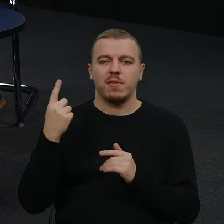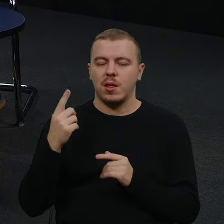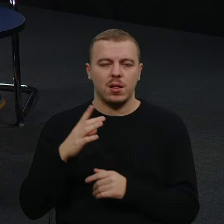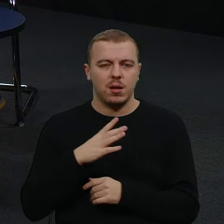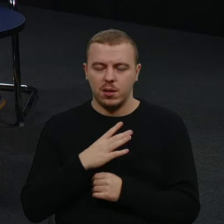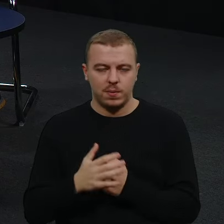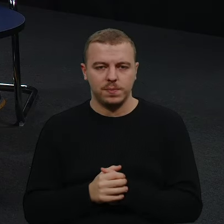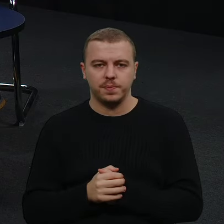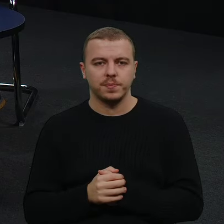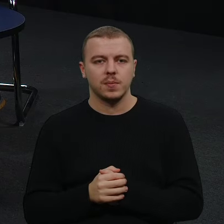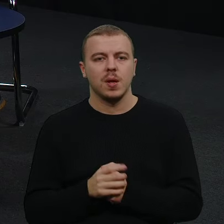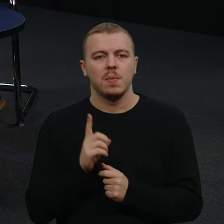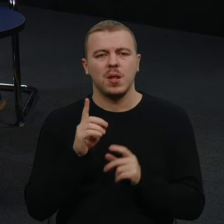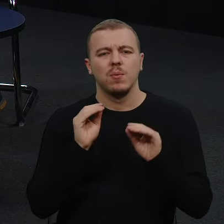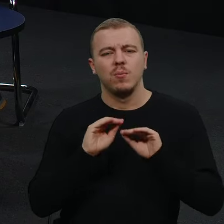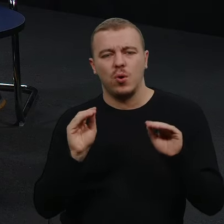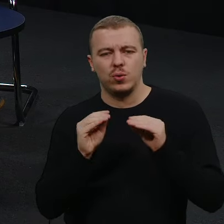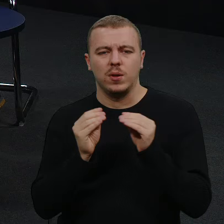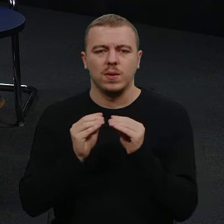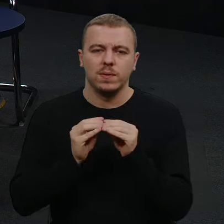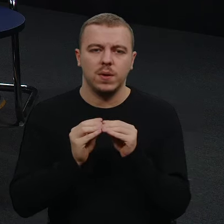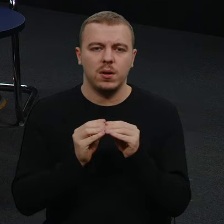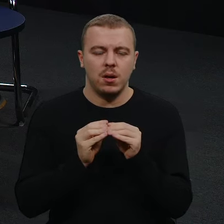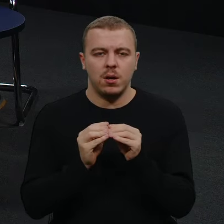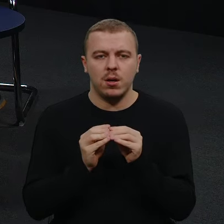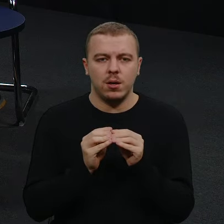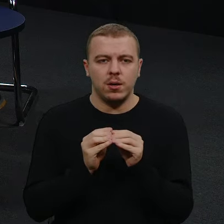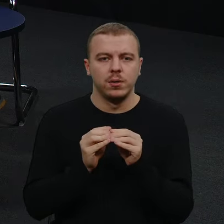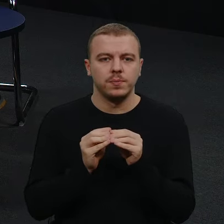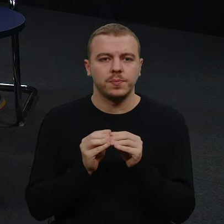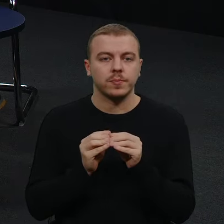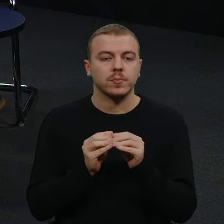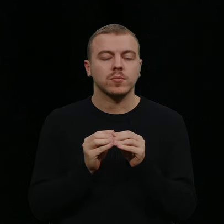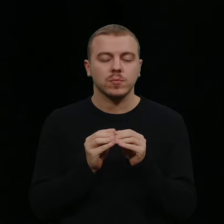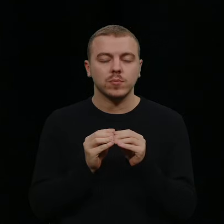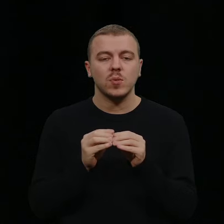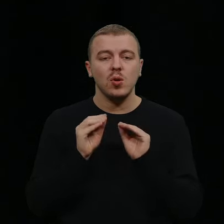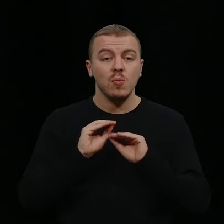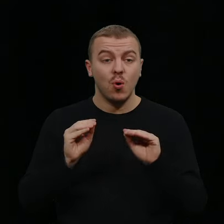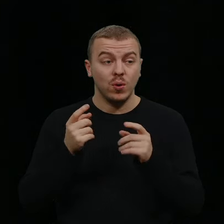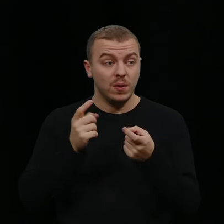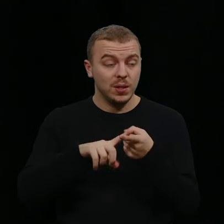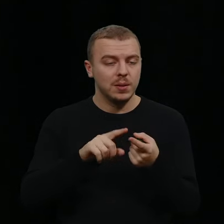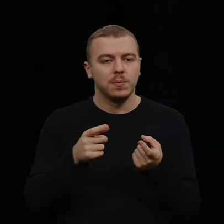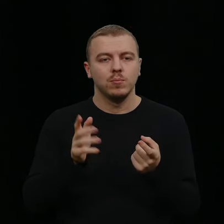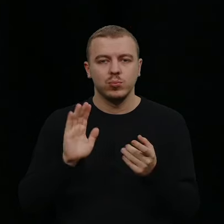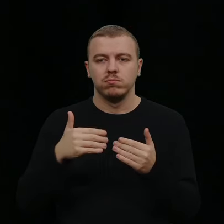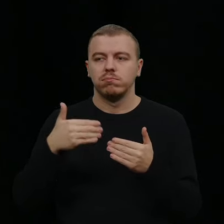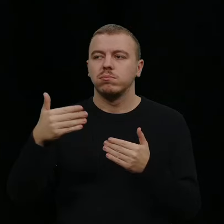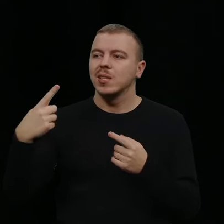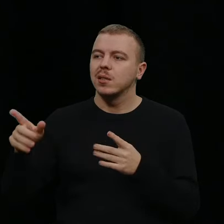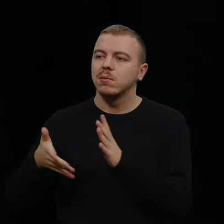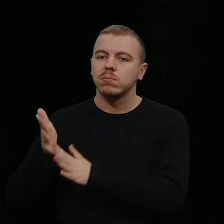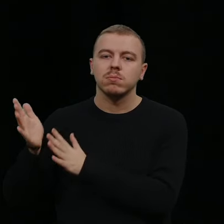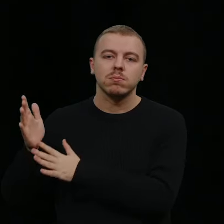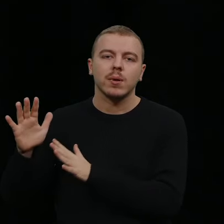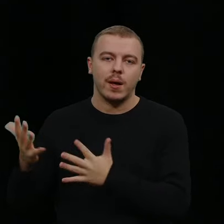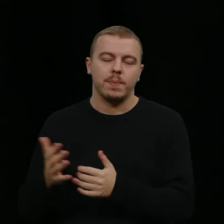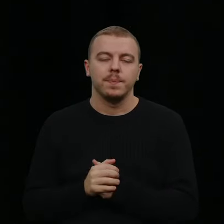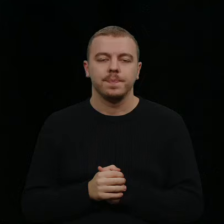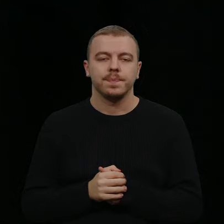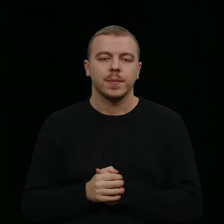nenorėčiau išskirti, bet aš mokytojus vis tiek nuo mokytojų priklauso visos kitos profesijos.